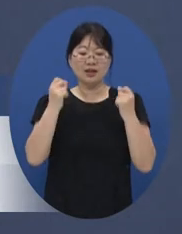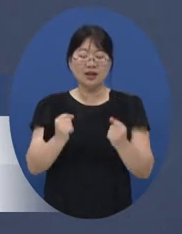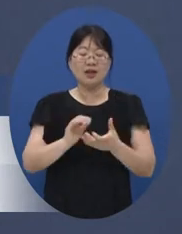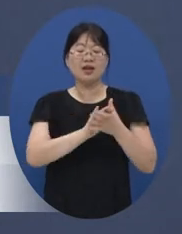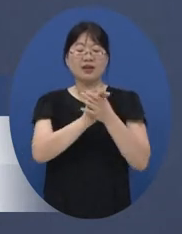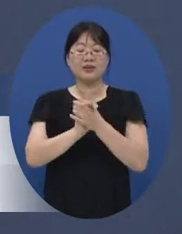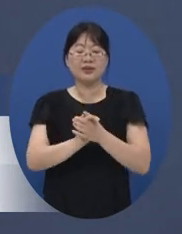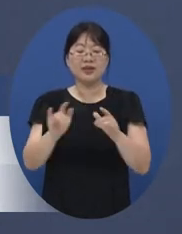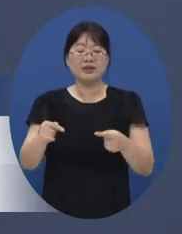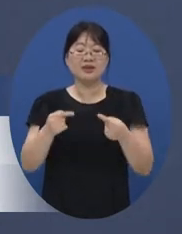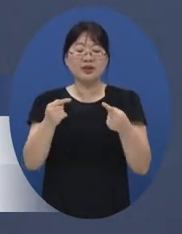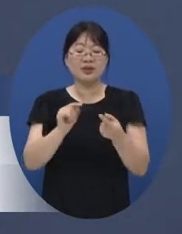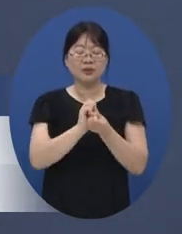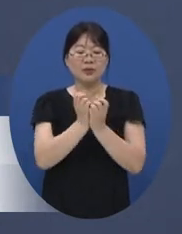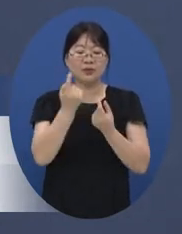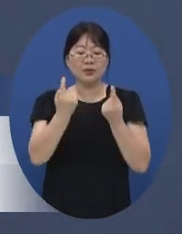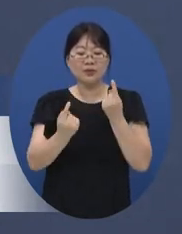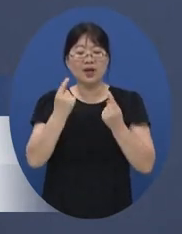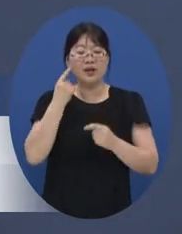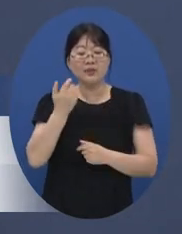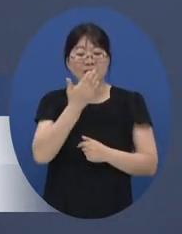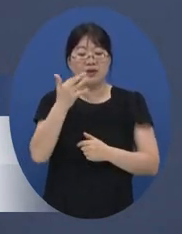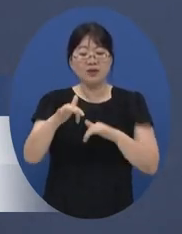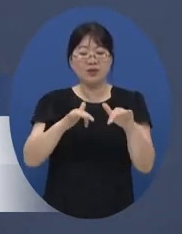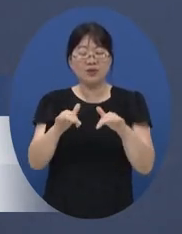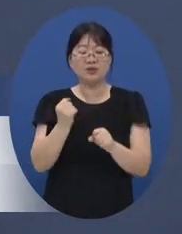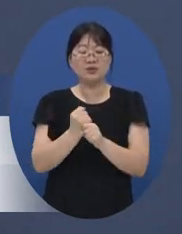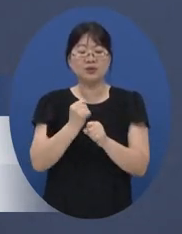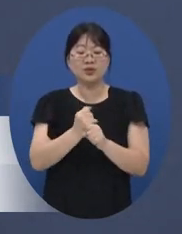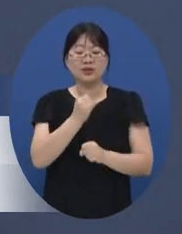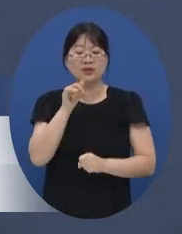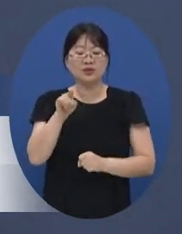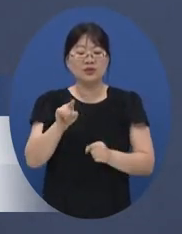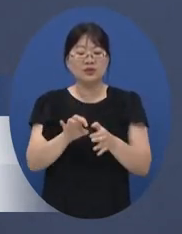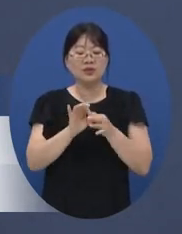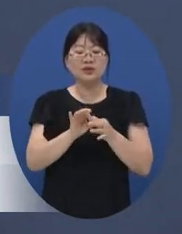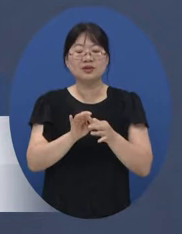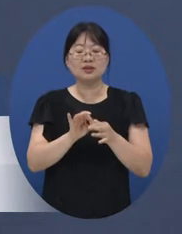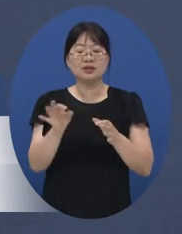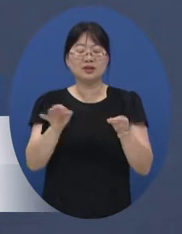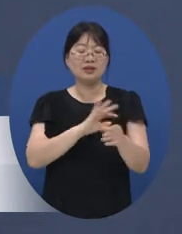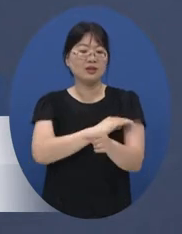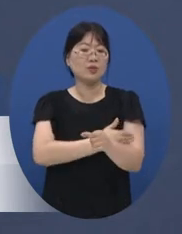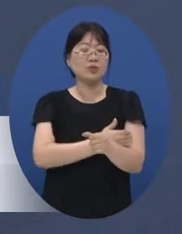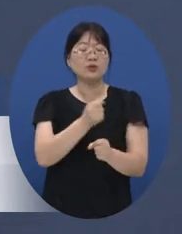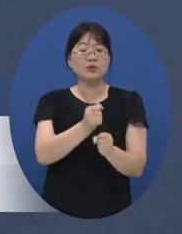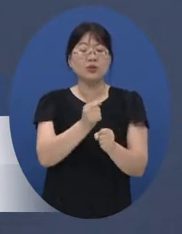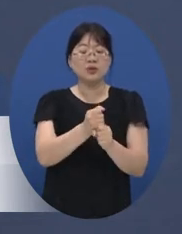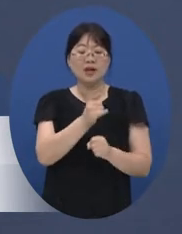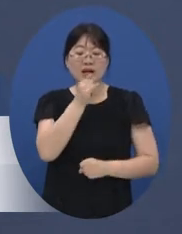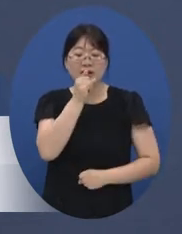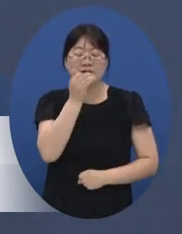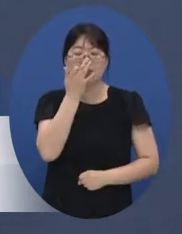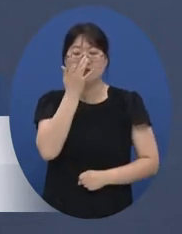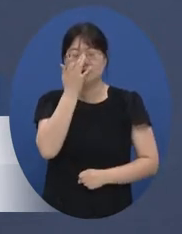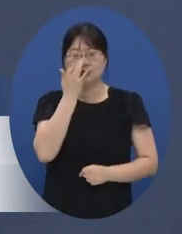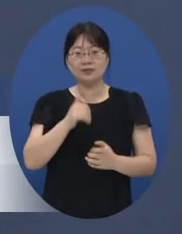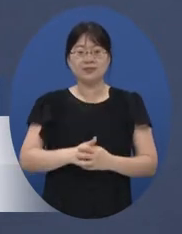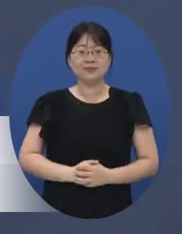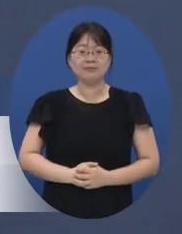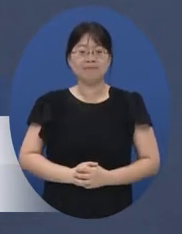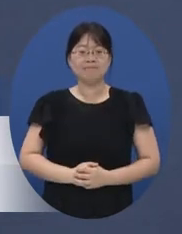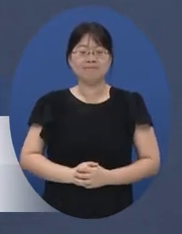상생하고 화합하고 참여해서 꽃보다 아름다운 거리를 조성하고 그걸 통해서 상권을